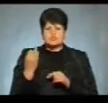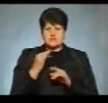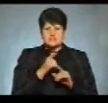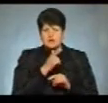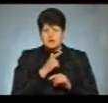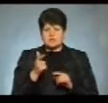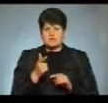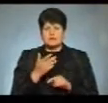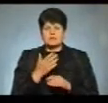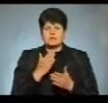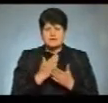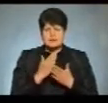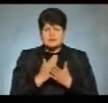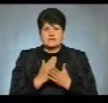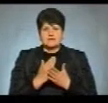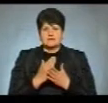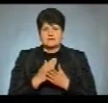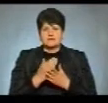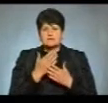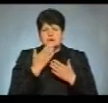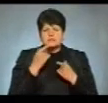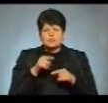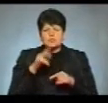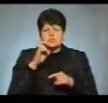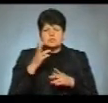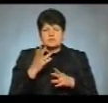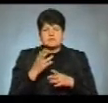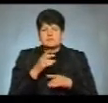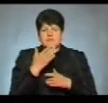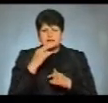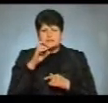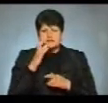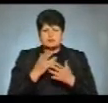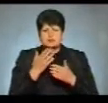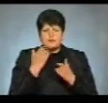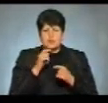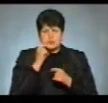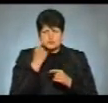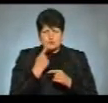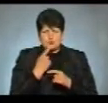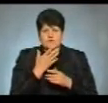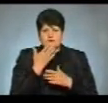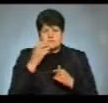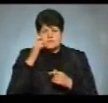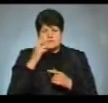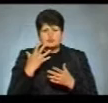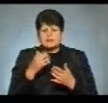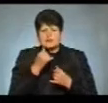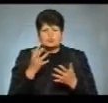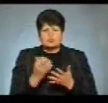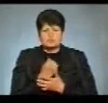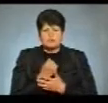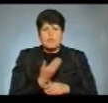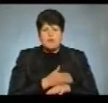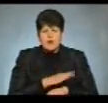будувалася, де би не було української мови. Немає держави, яка була би успішною, не прийнявши закон про мову. Поляки